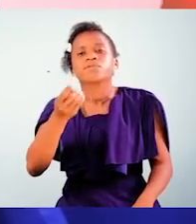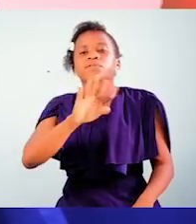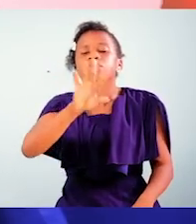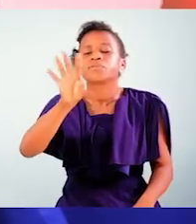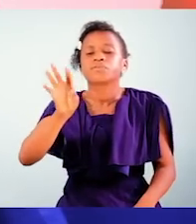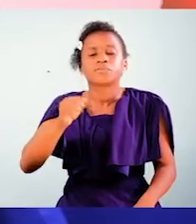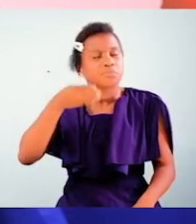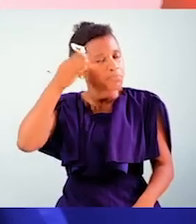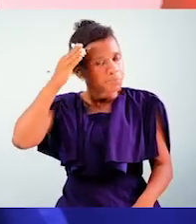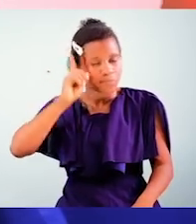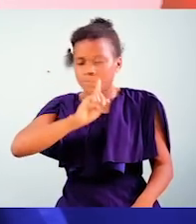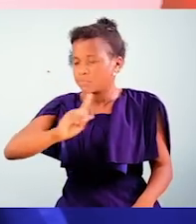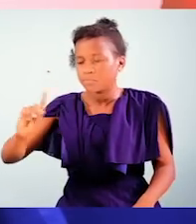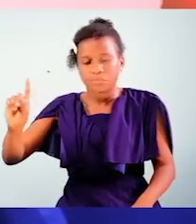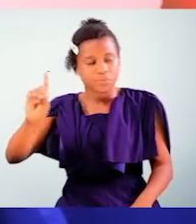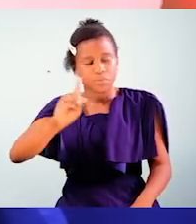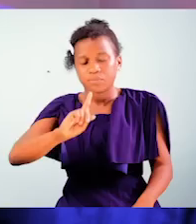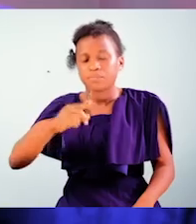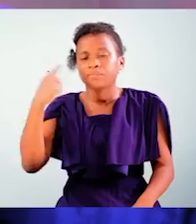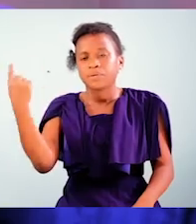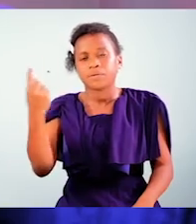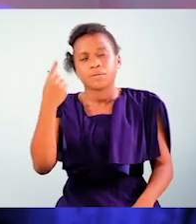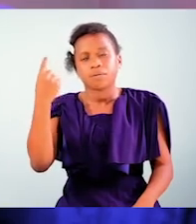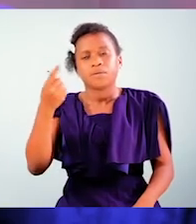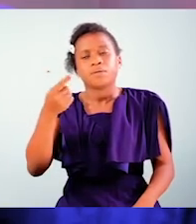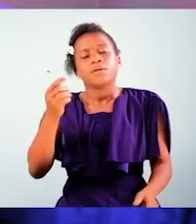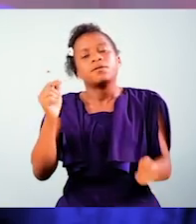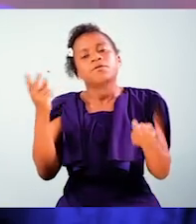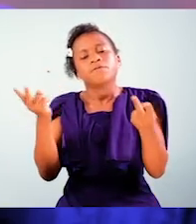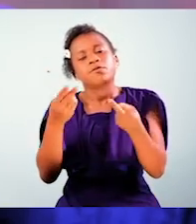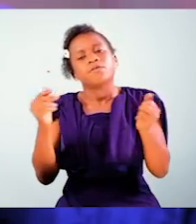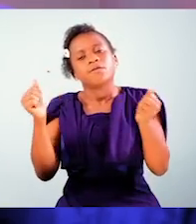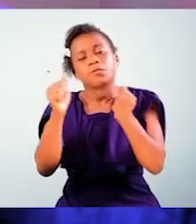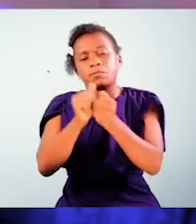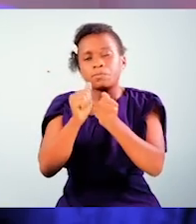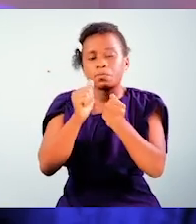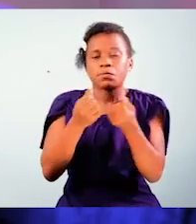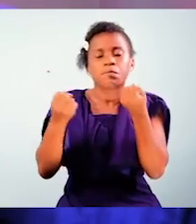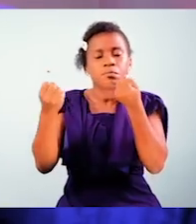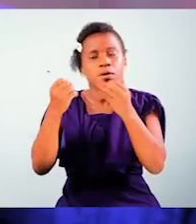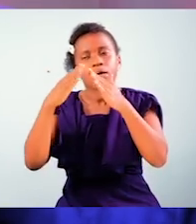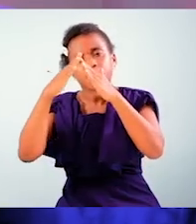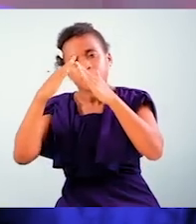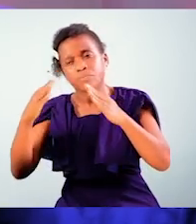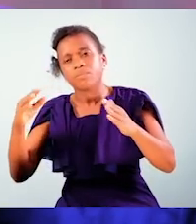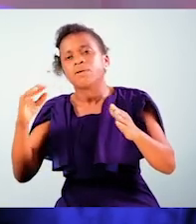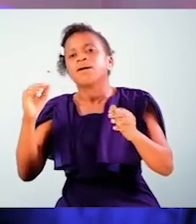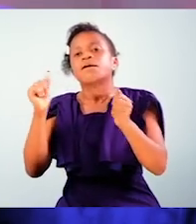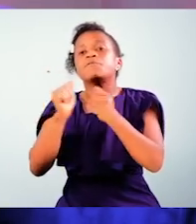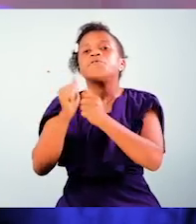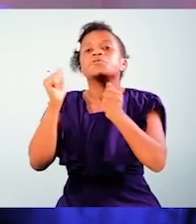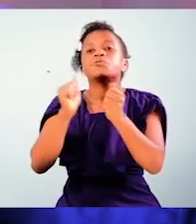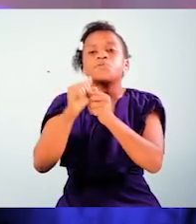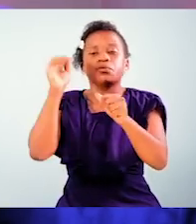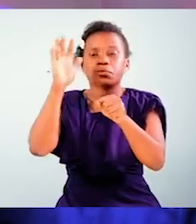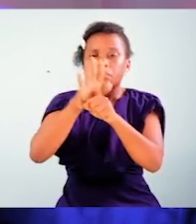sio pesa peke yake, na mali za serikali. Tukitaja mali, magari, majumba, vitu vingi sana. Ndio.